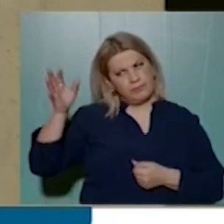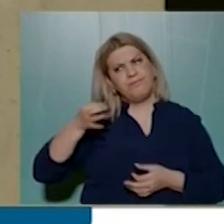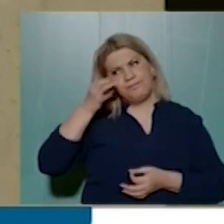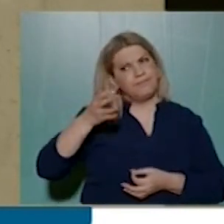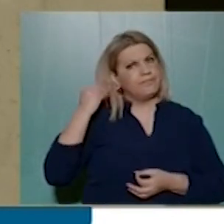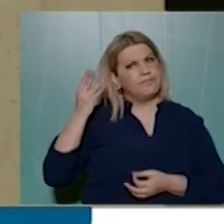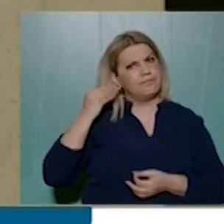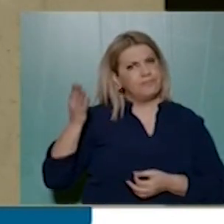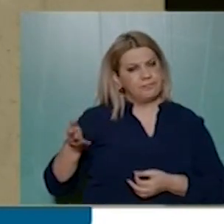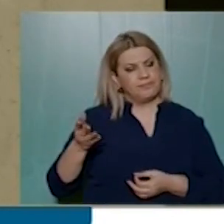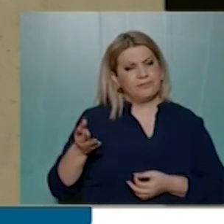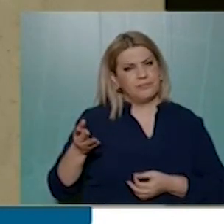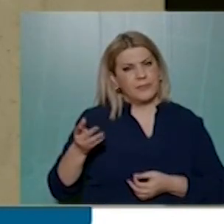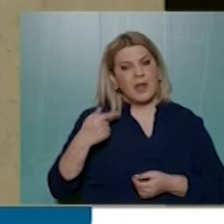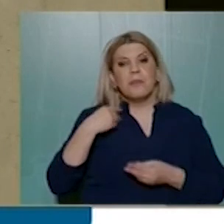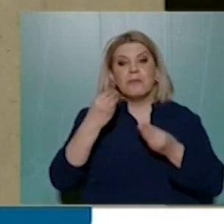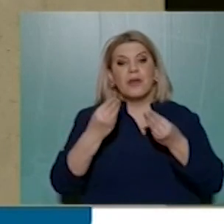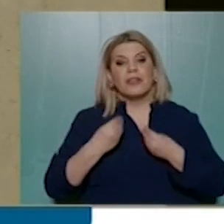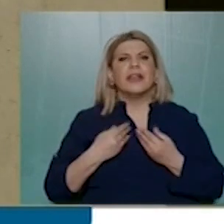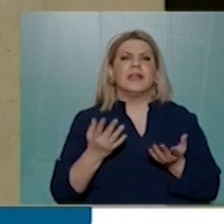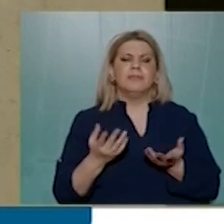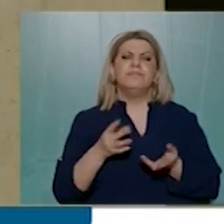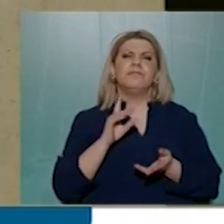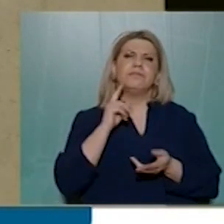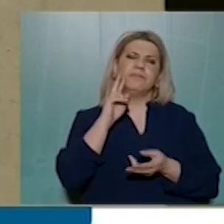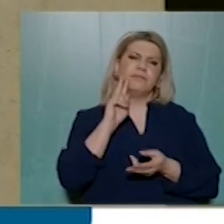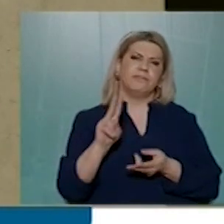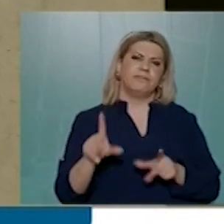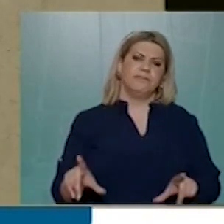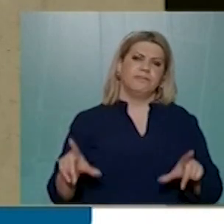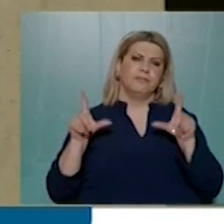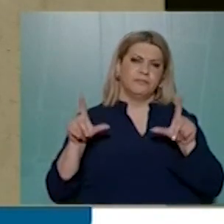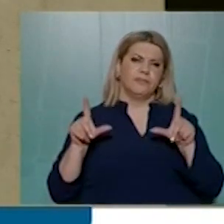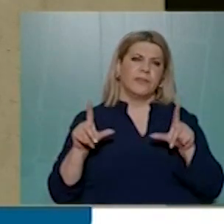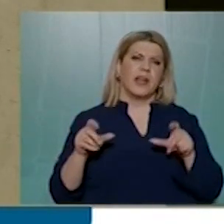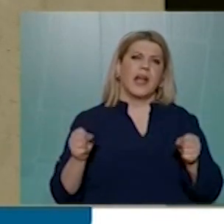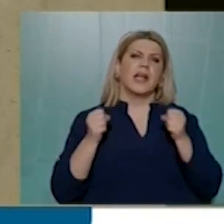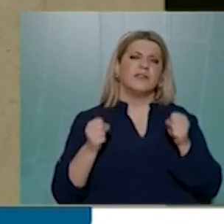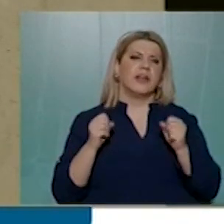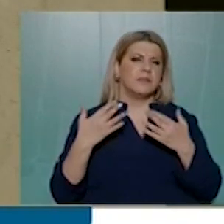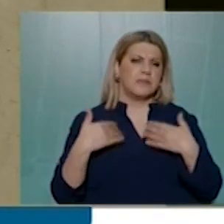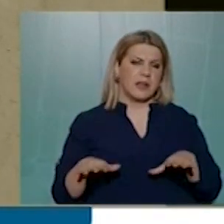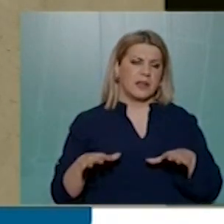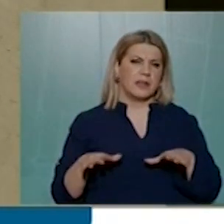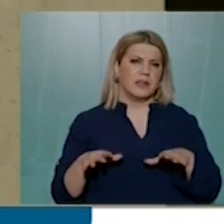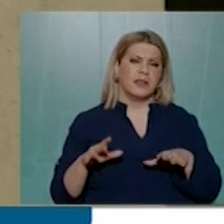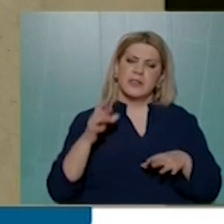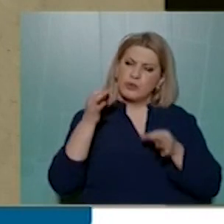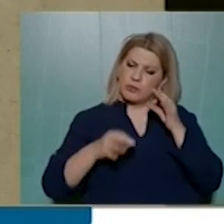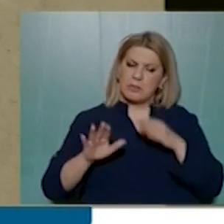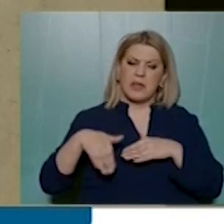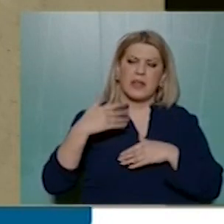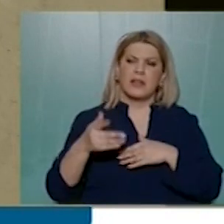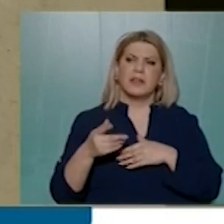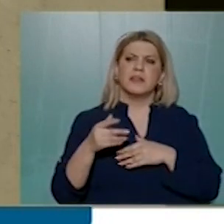δημάρχου αυτό που μας αφήνει να το πούμε έτσι είναι ότι εξασφαλίστηκαν θα το συζητήσουμε και μετά στην